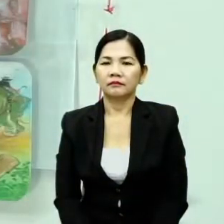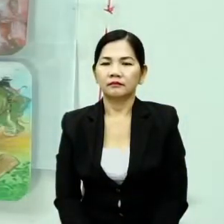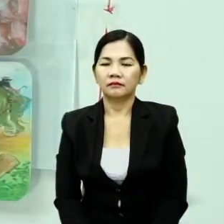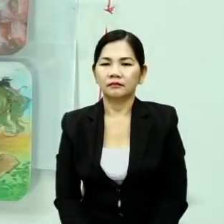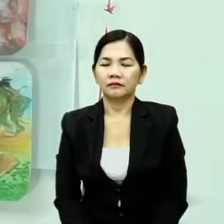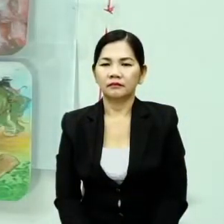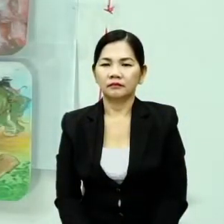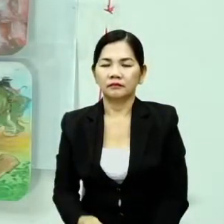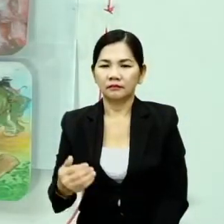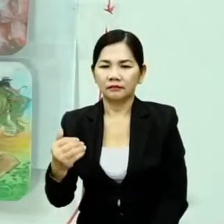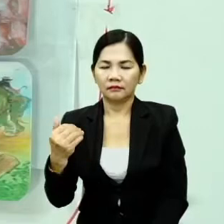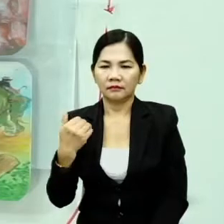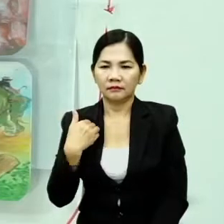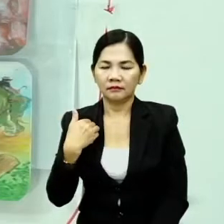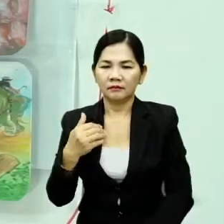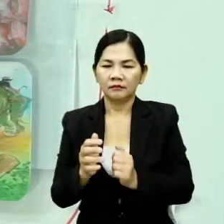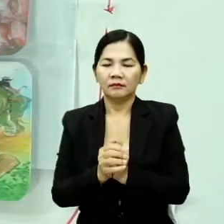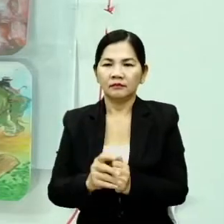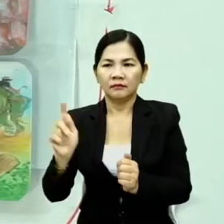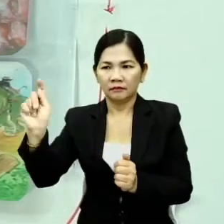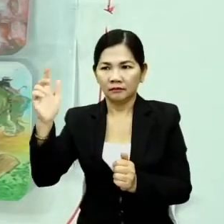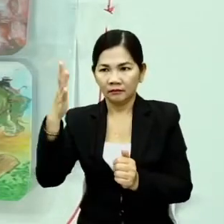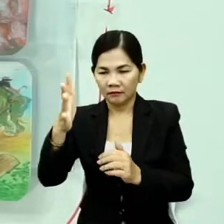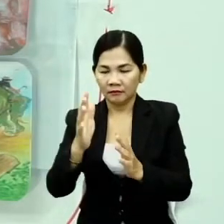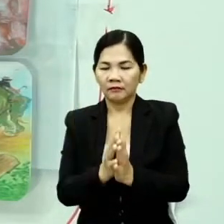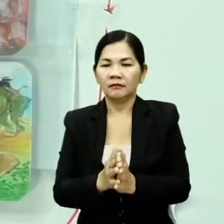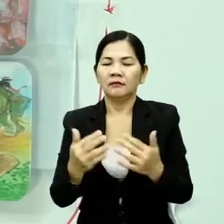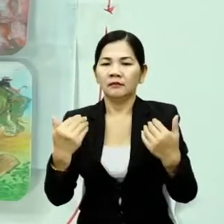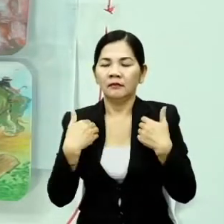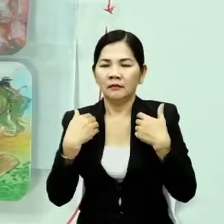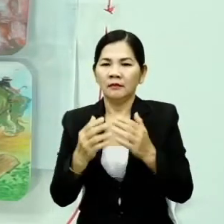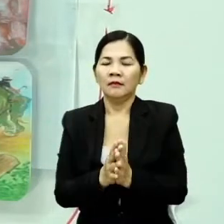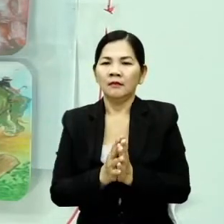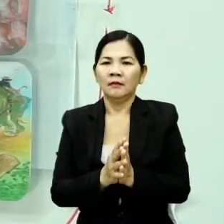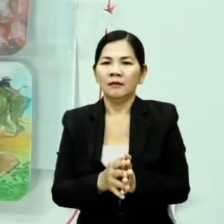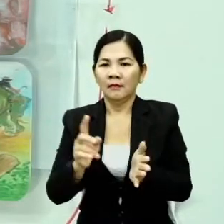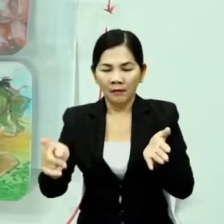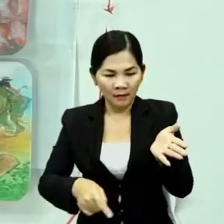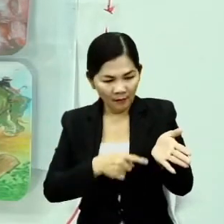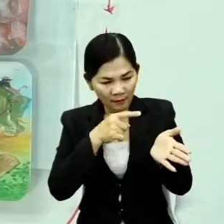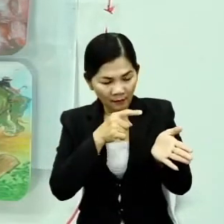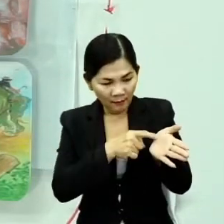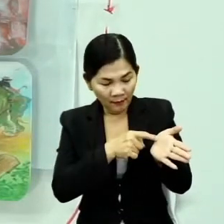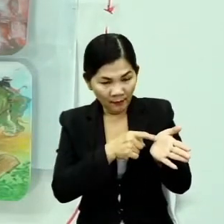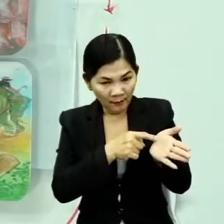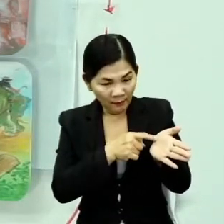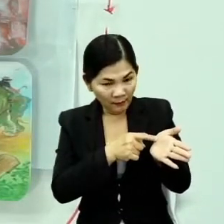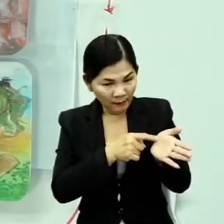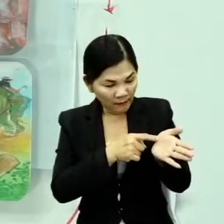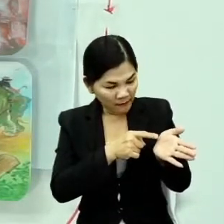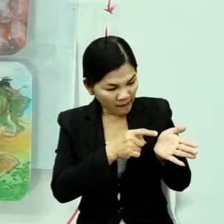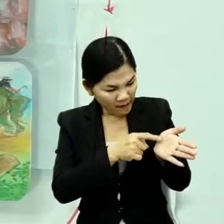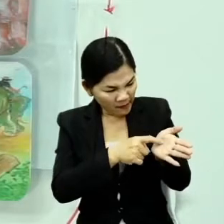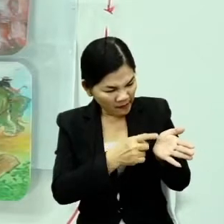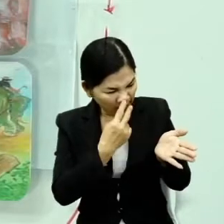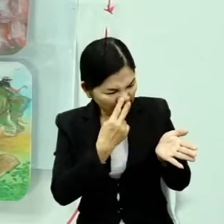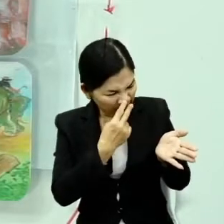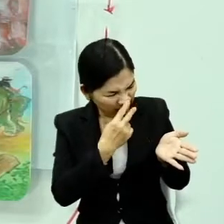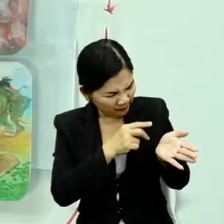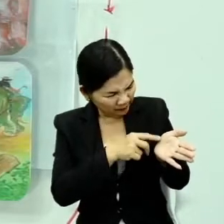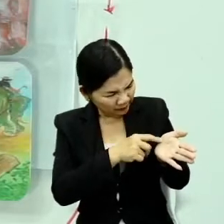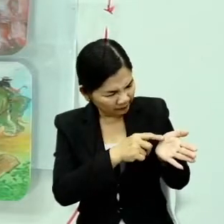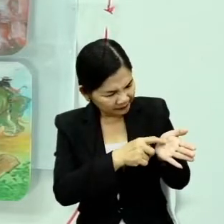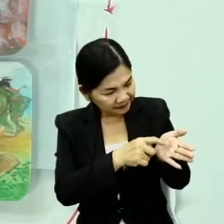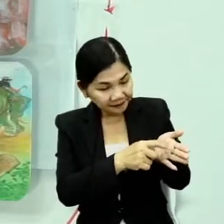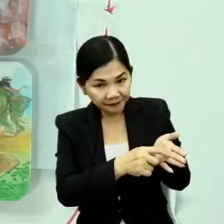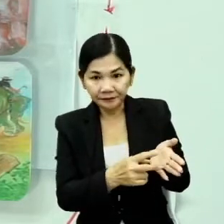chà lấy con sang kẹt mơ rụt phép chà đàn này cứ cùng bông tái chà chẳng ồ chà chẳng con khơi nhờ rụt ở vậy tới con cha con